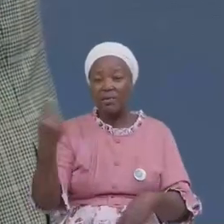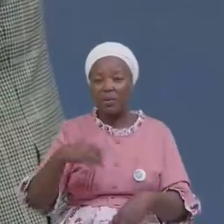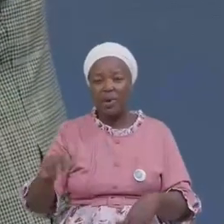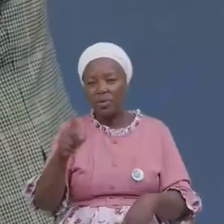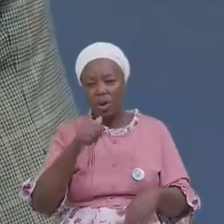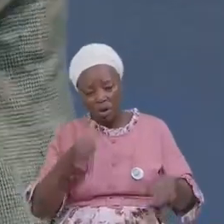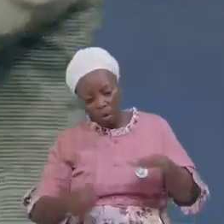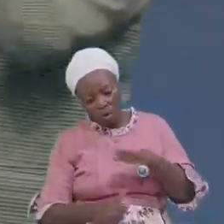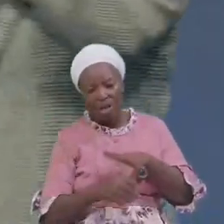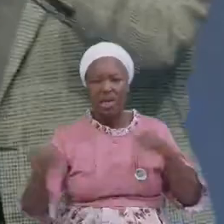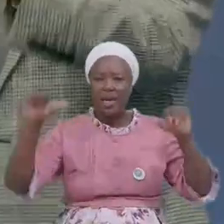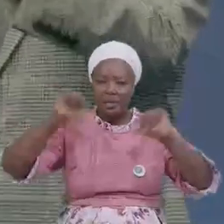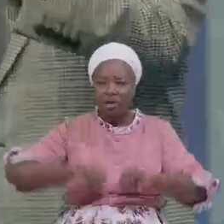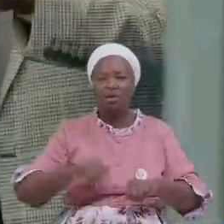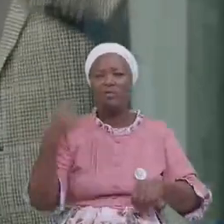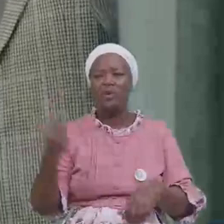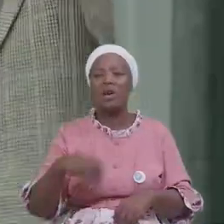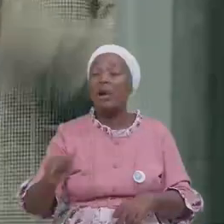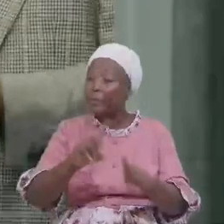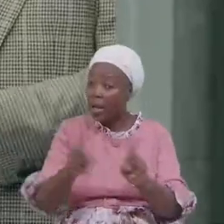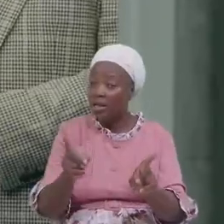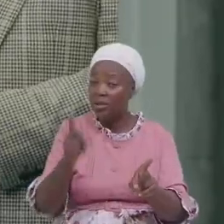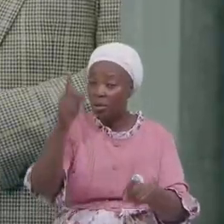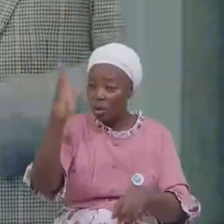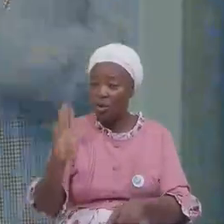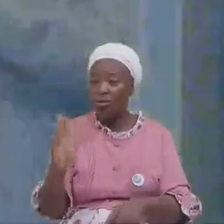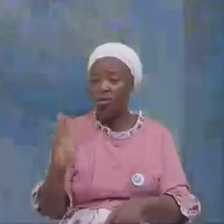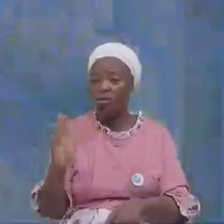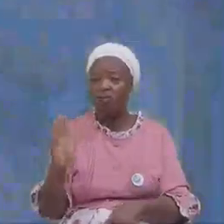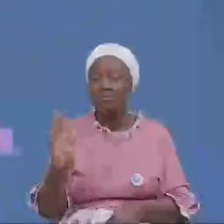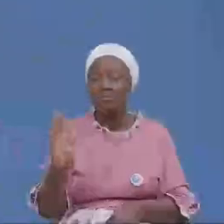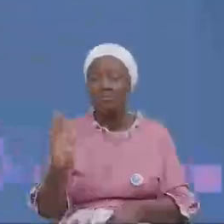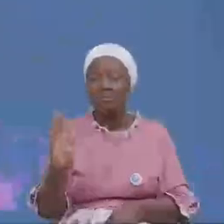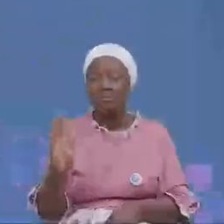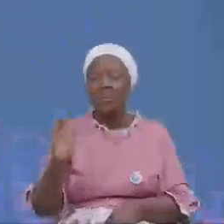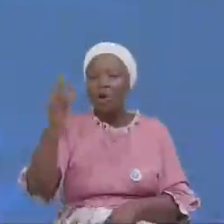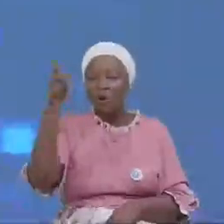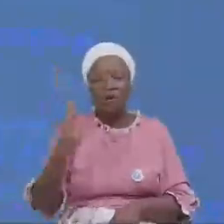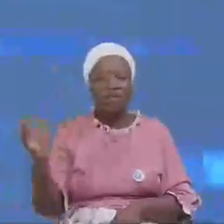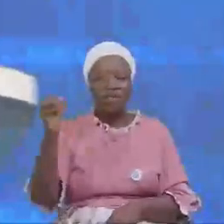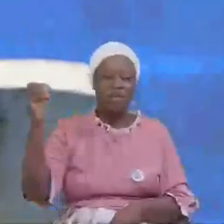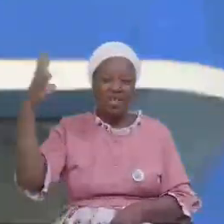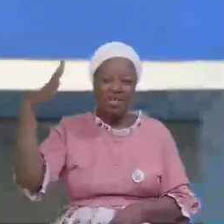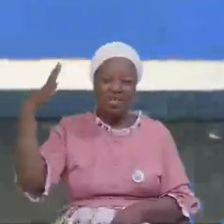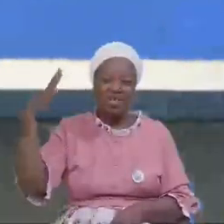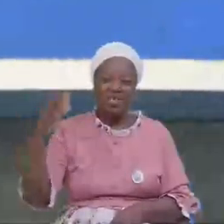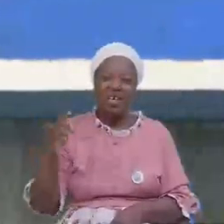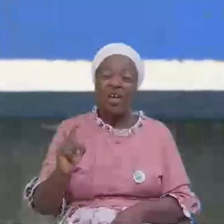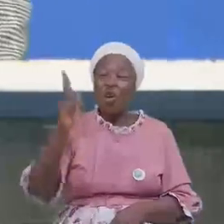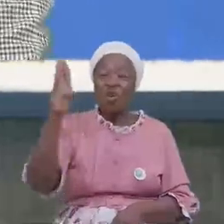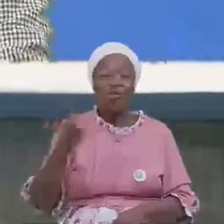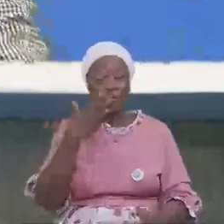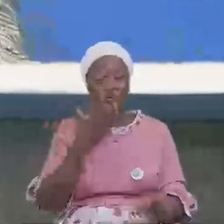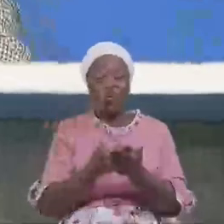et tu seras sous la condamnation pour toujours. Mais Dieu, la grâce de Dieu, la bonté de